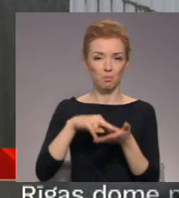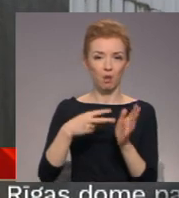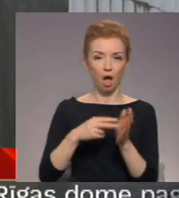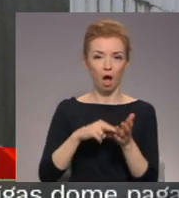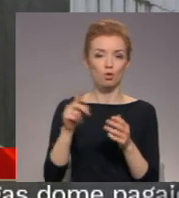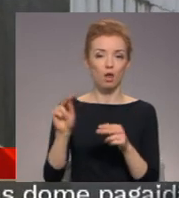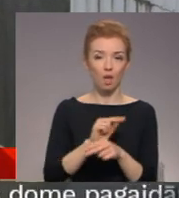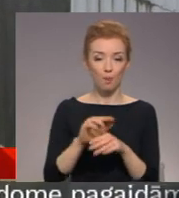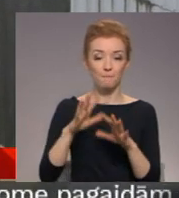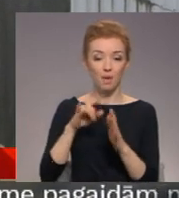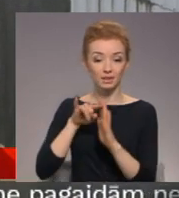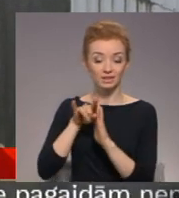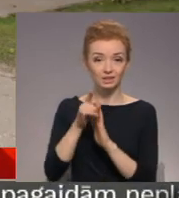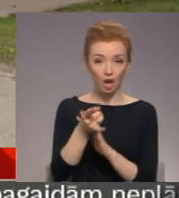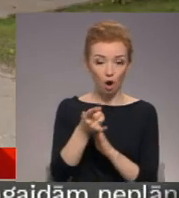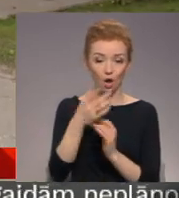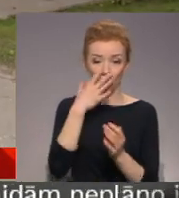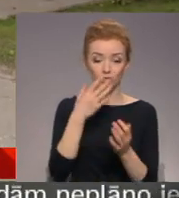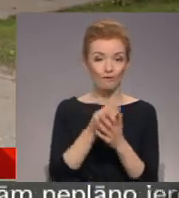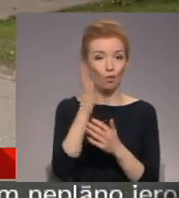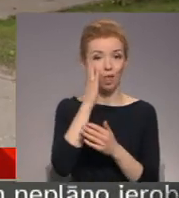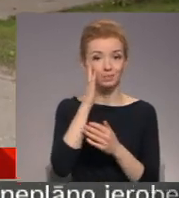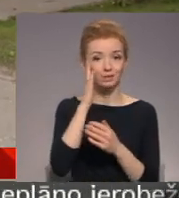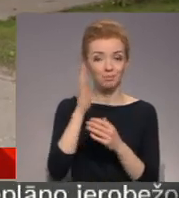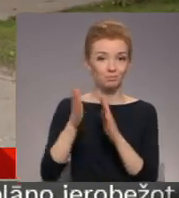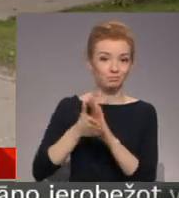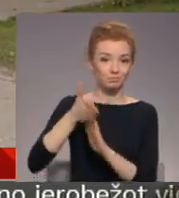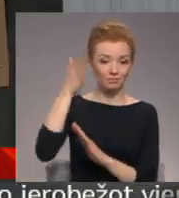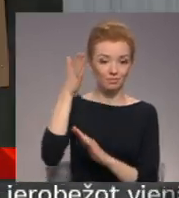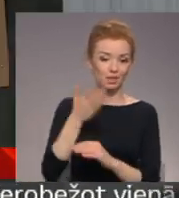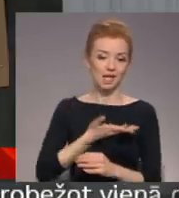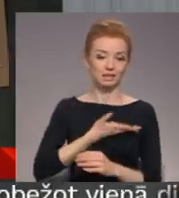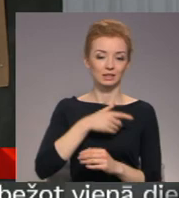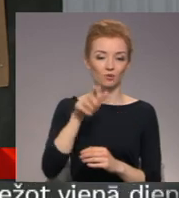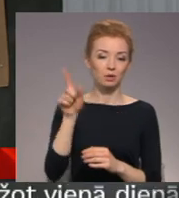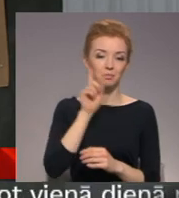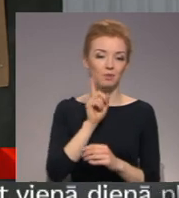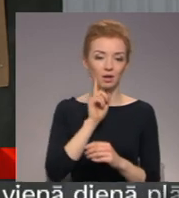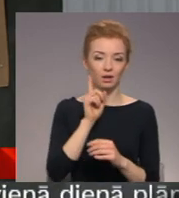tikmēr pamatīgo caurumu savas guļamistabas sienām pirmā stāva dzīvokļu iemītnieki